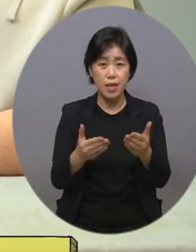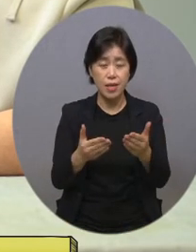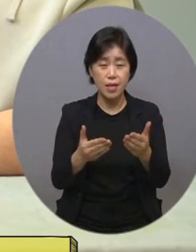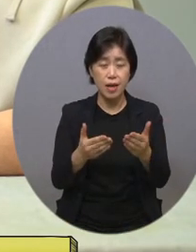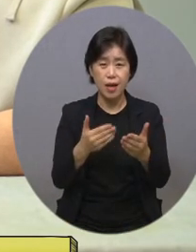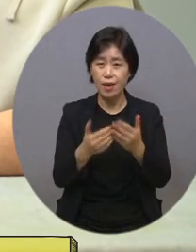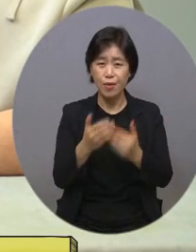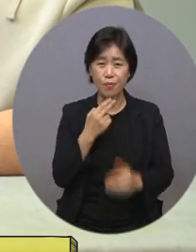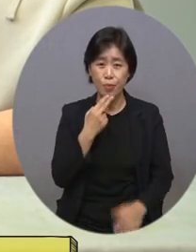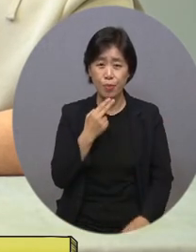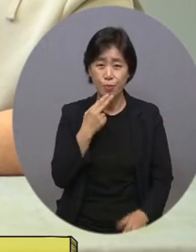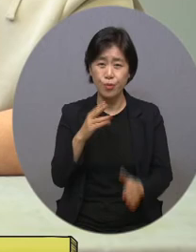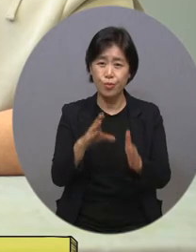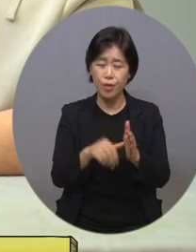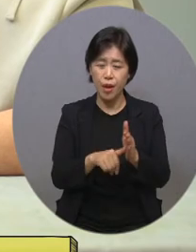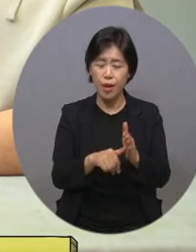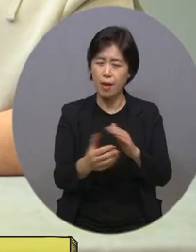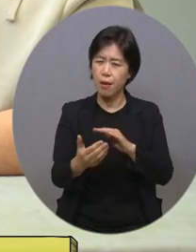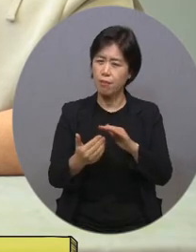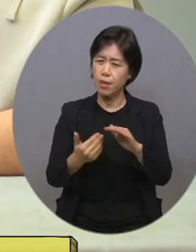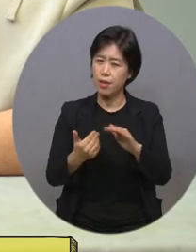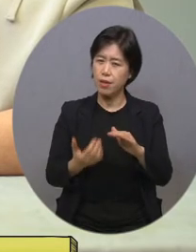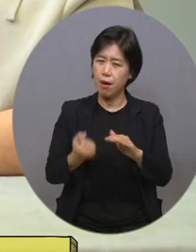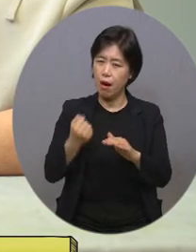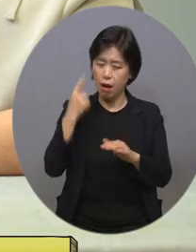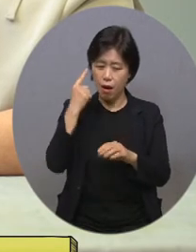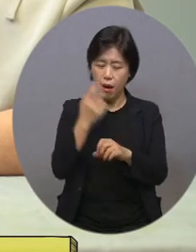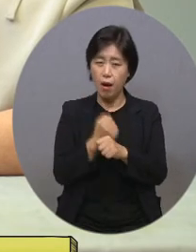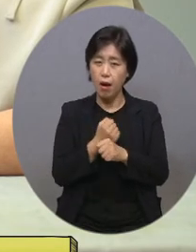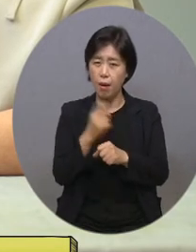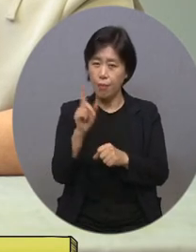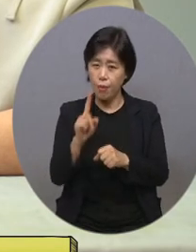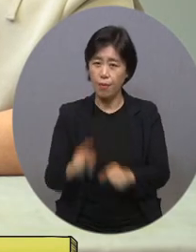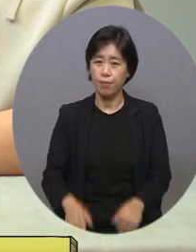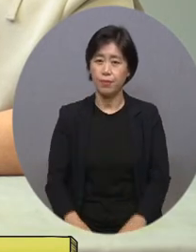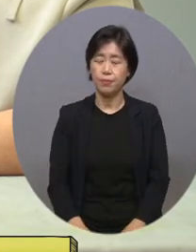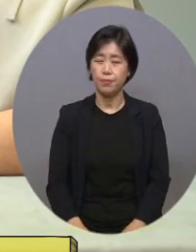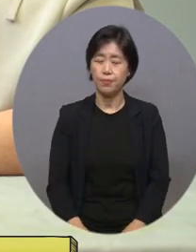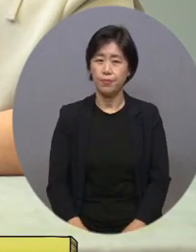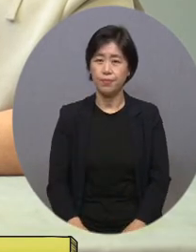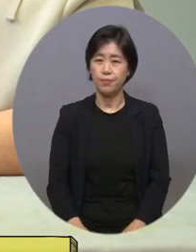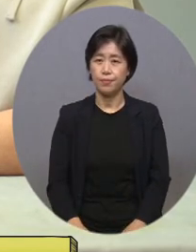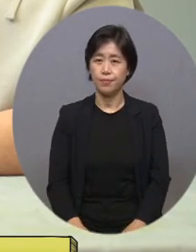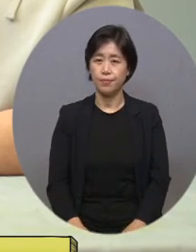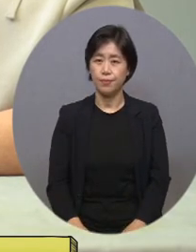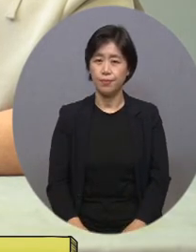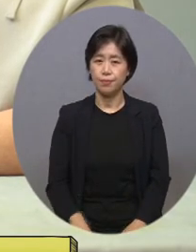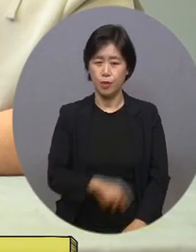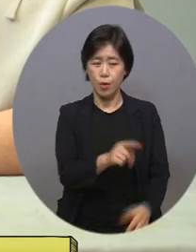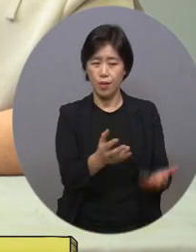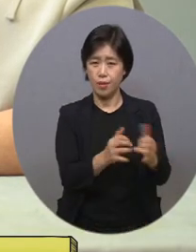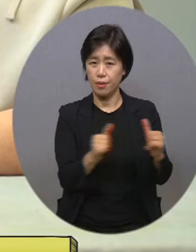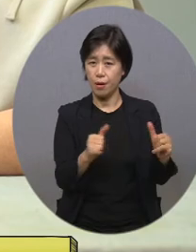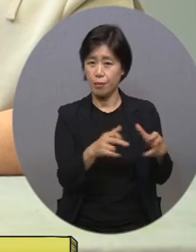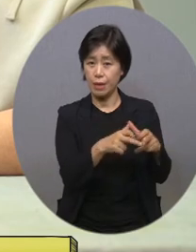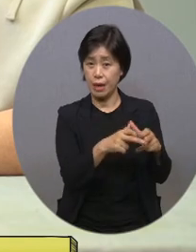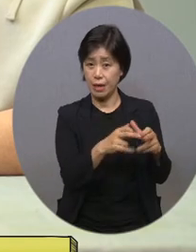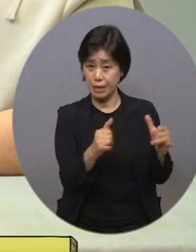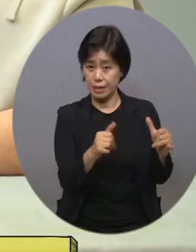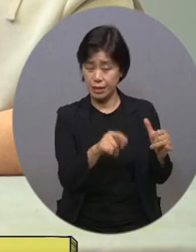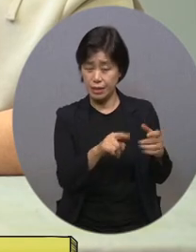혹시 어떠한 편견이 있으셨을 수도 있을 거라고 예상이 되는데 그런 편견이 있으셨는지 아니면 그런 편견이 또